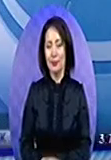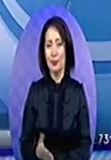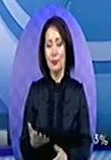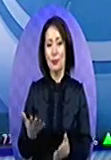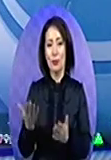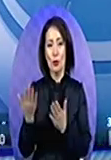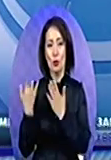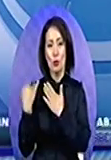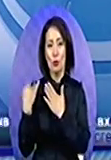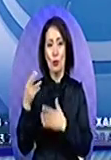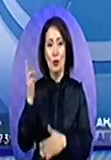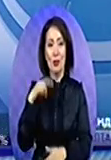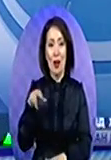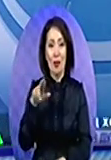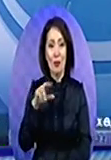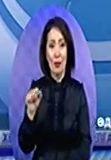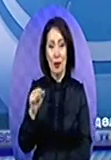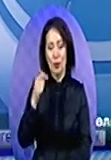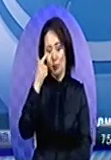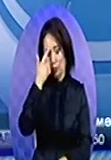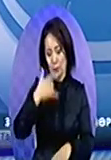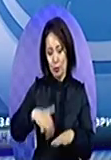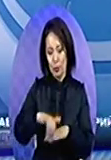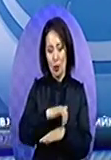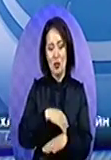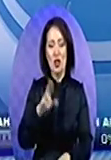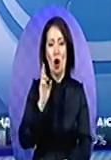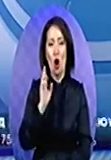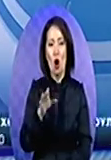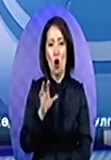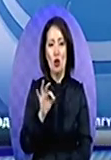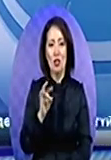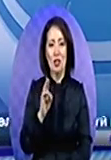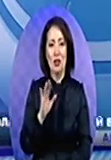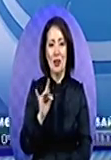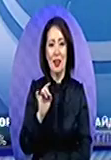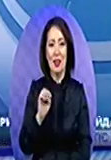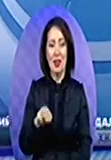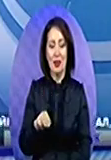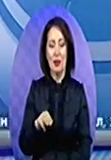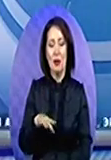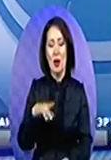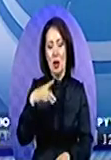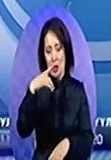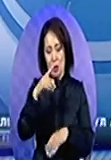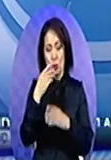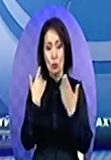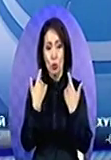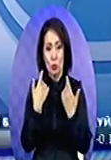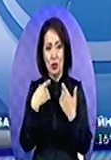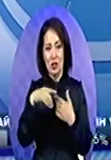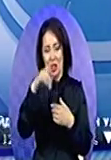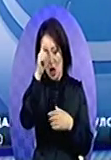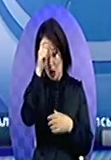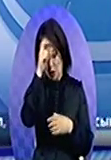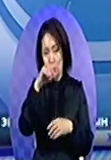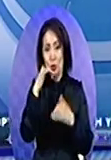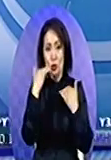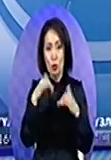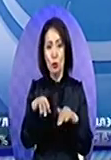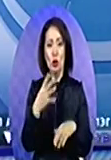Даваа гарагт Монгол Улсын консерватор эрдмийн зөвлөл байгуулан анх дор хурлаа хийж эрдмийн зөвлөлийн дүрм эрдмийн цол олох журам зэргийг баталсан